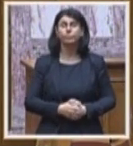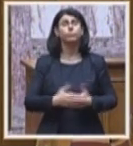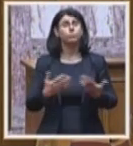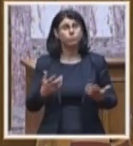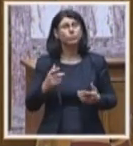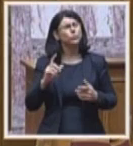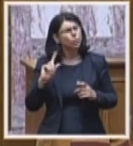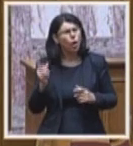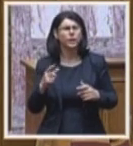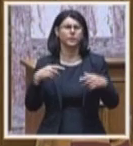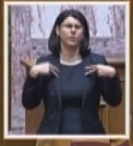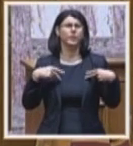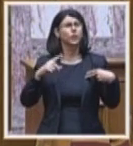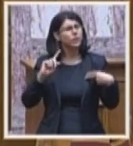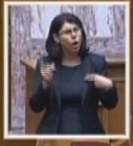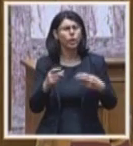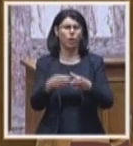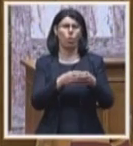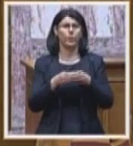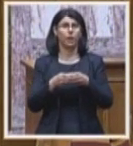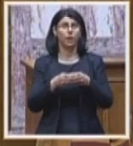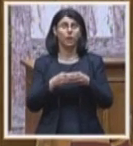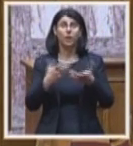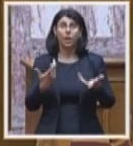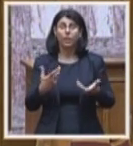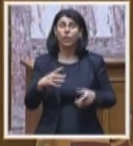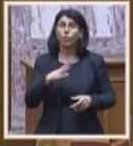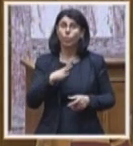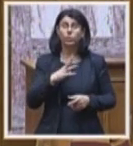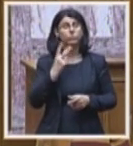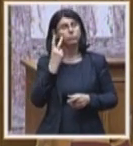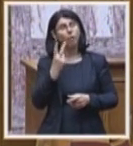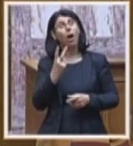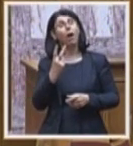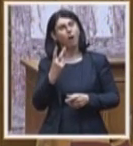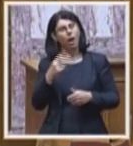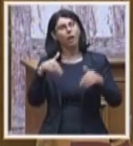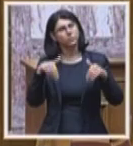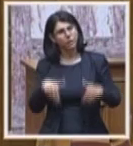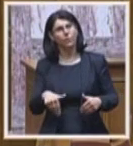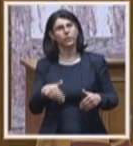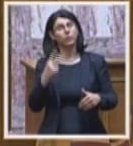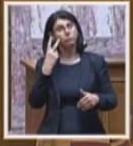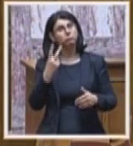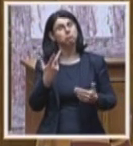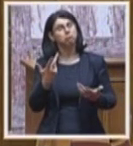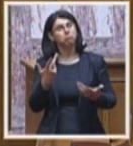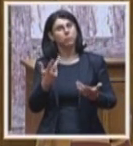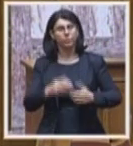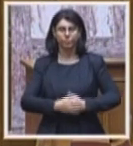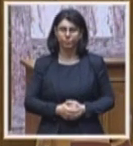κόμματος και του ίδιου του πολίτη που θα σέβεται και θα αγαπά πια αυτή την πολιτεία που την βλέπει ως ξένη